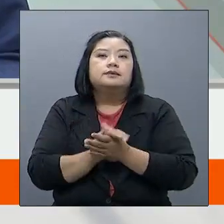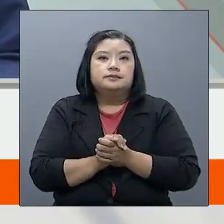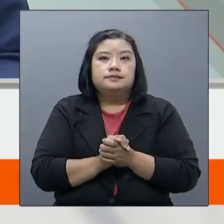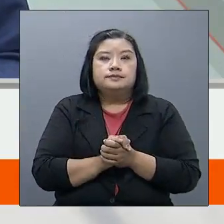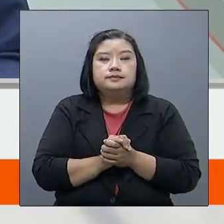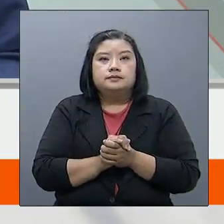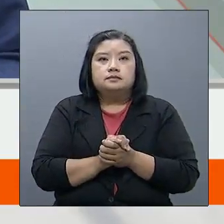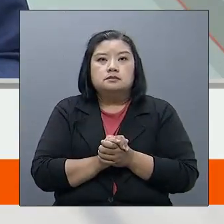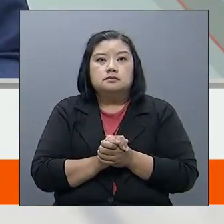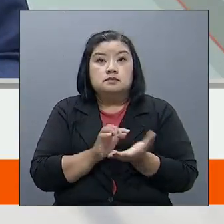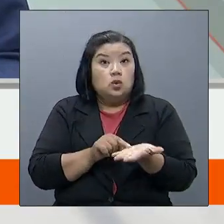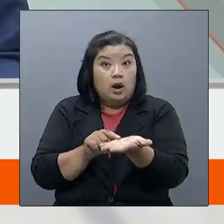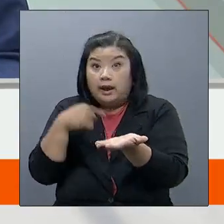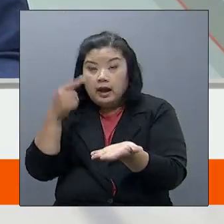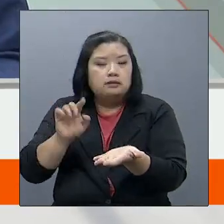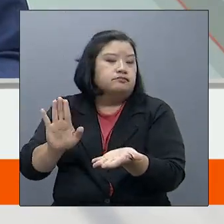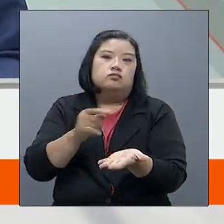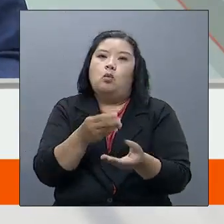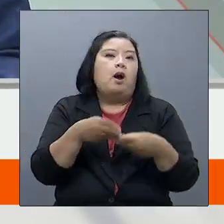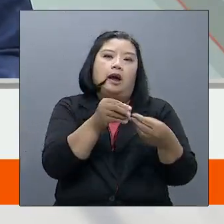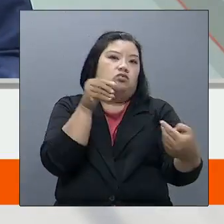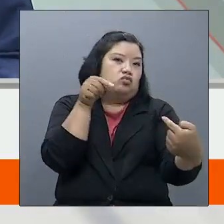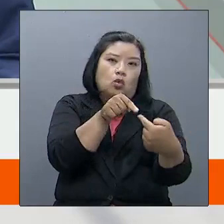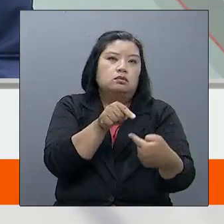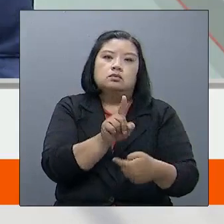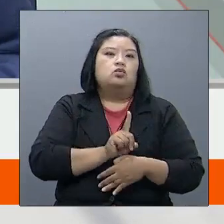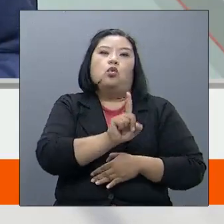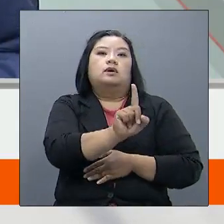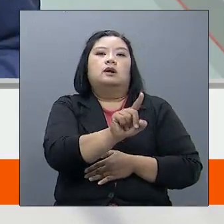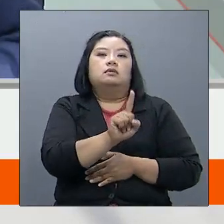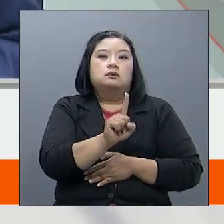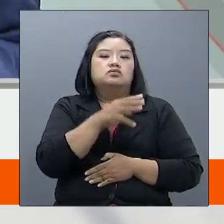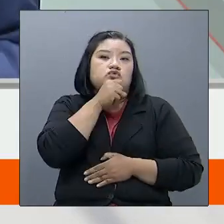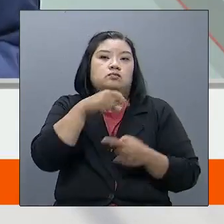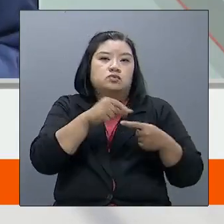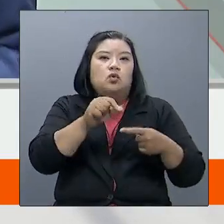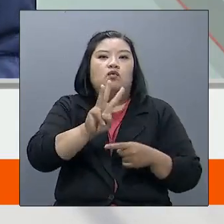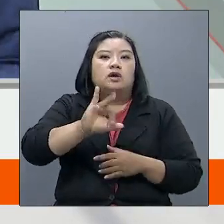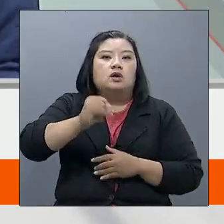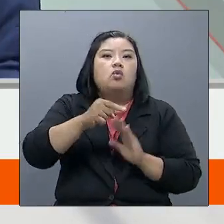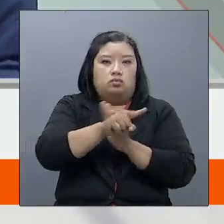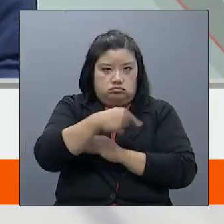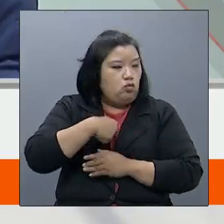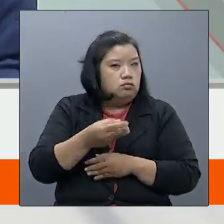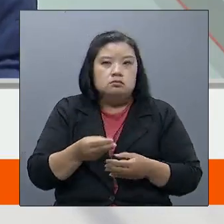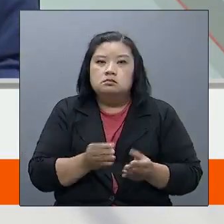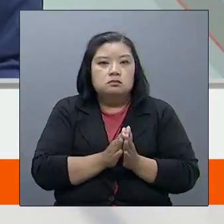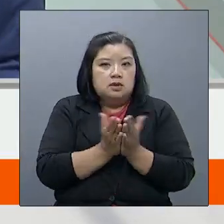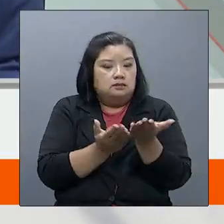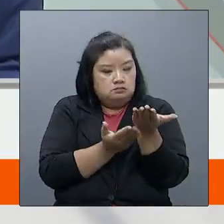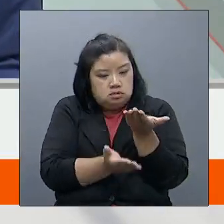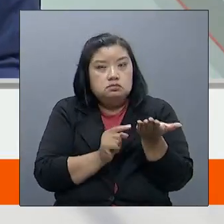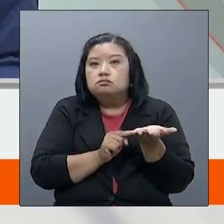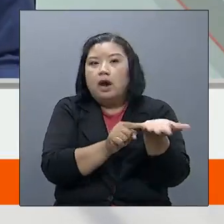ก็ให้แต่คุณวิโรจน์ท่านเดียวแหละครับ ท่านเดียวเลยนะคะไม่คิดว่าคนอื่นจะได้ช่วยแก้ไขปัญหาได้เลยเหรอคะ คืออย่างนี้น